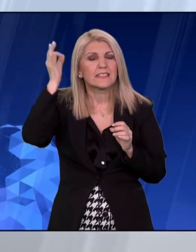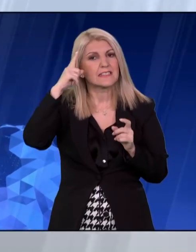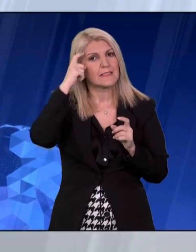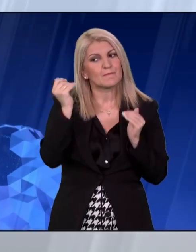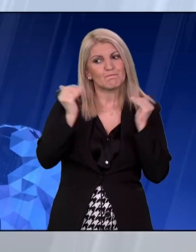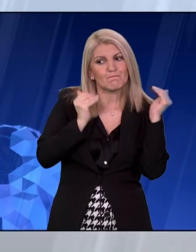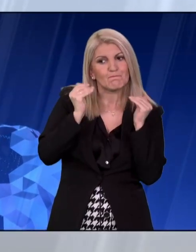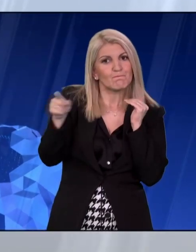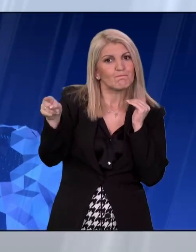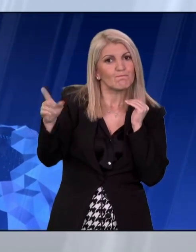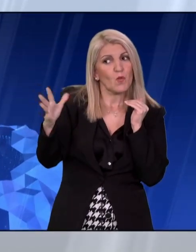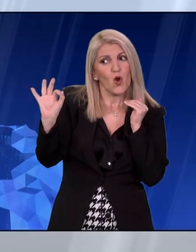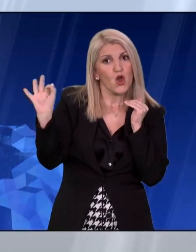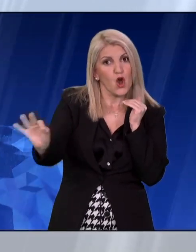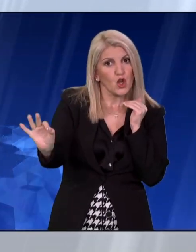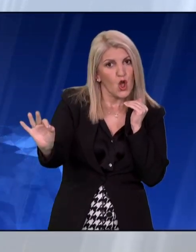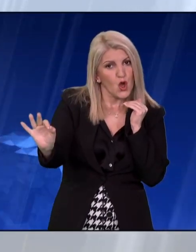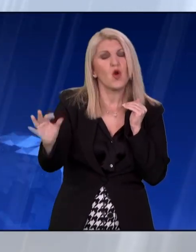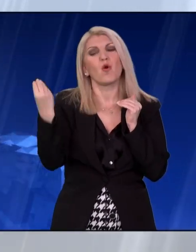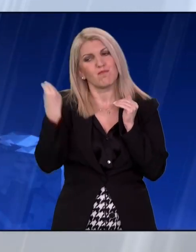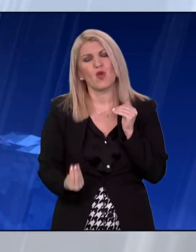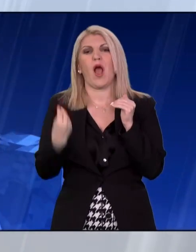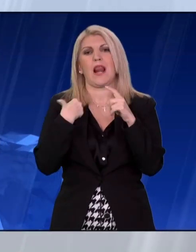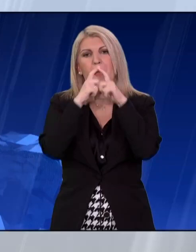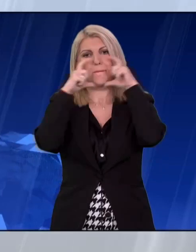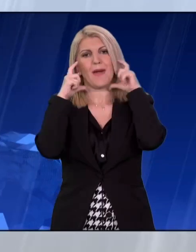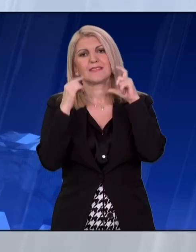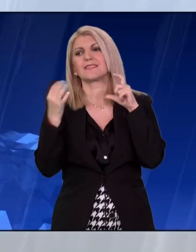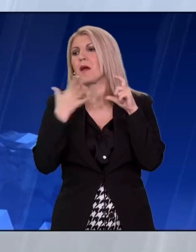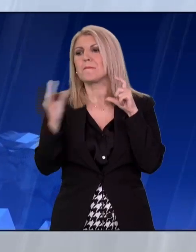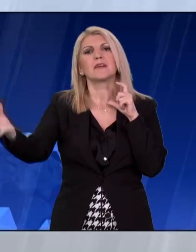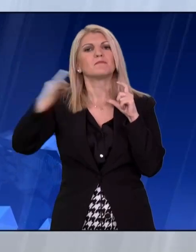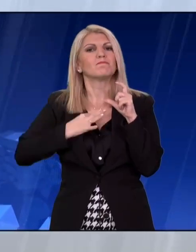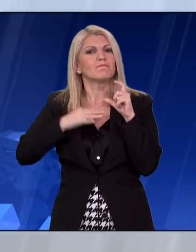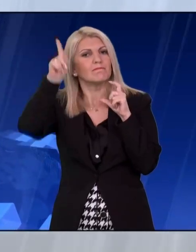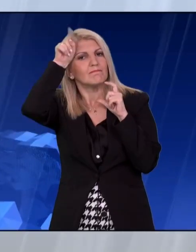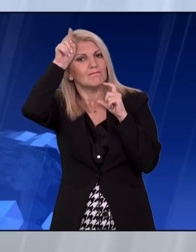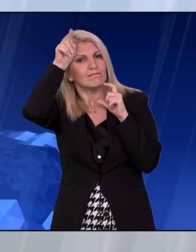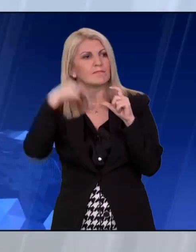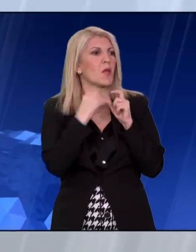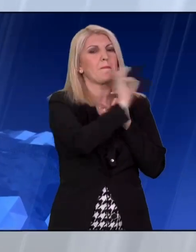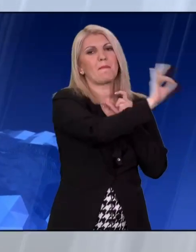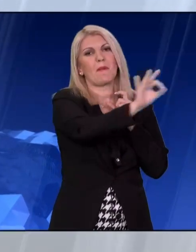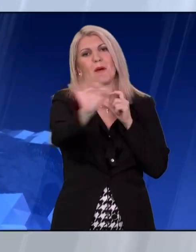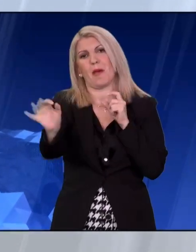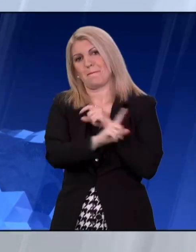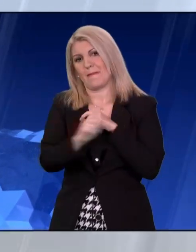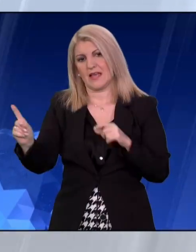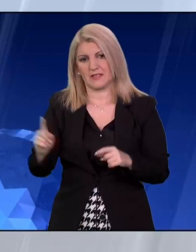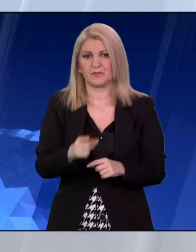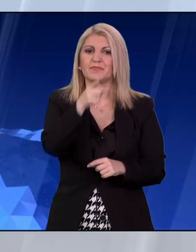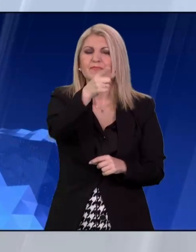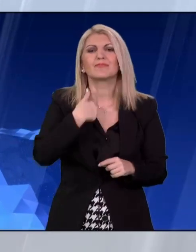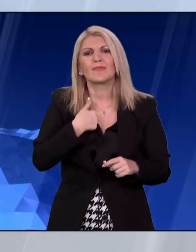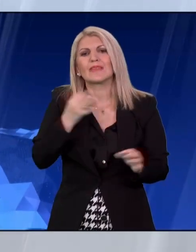θα μειώσει τον κίνδυνο διασπορά στην κοινότητα από έναν άνθρωπο ο οποίος πιθανόν έχει μολυνθεί από τον υιό εγώ τη φοράω επειδή είμαι λίγο